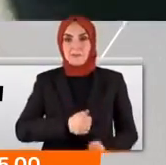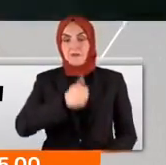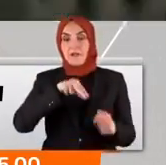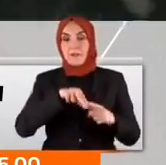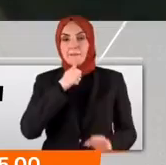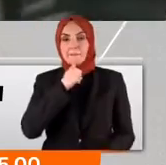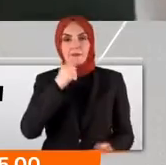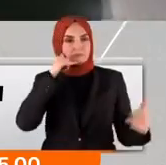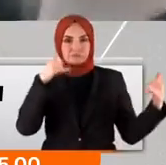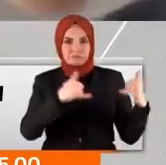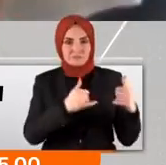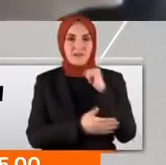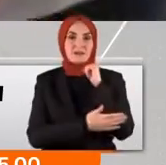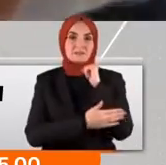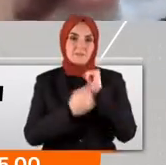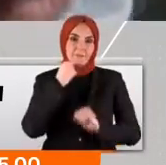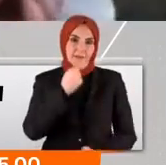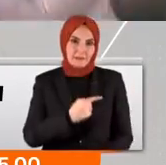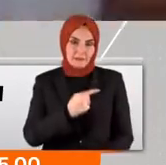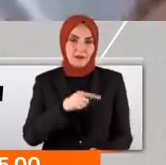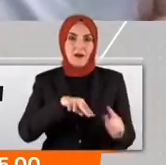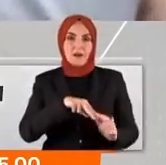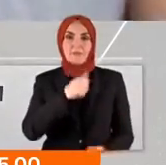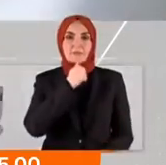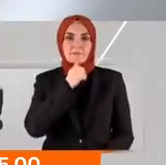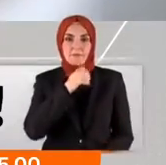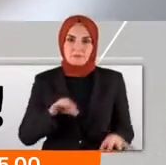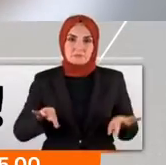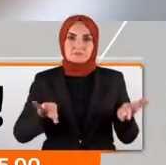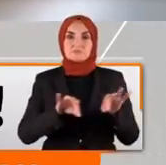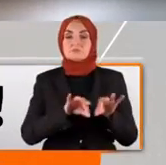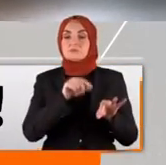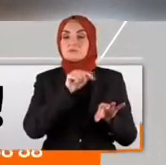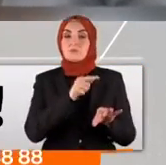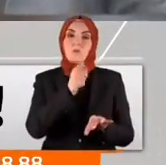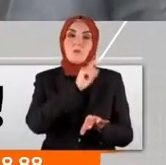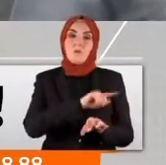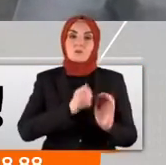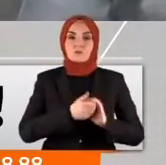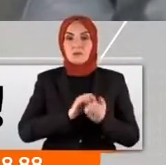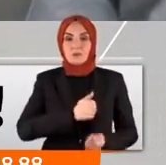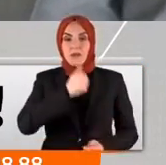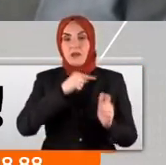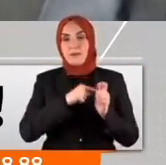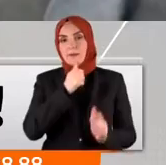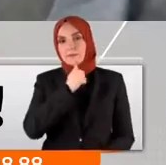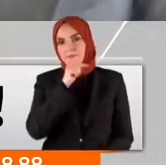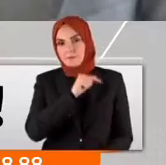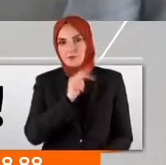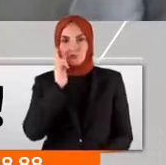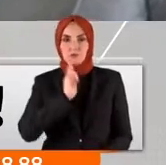istedi. Saral da onu çetenin yöneticilerinden Erdal Acar'a yönlendirdi. Savcılık iddianamesine göre iş adamı Erdal